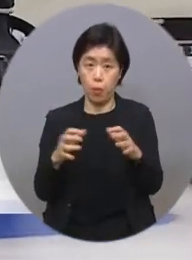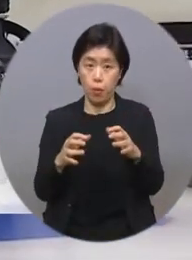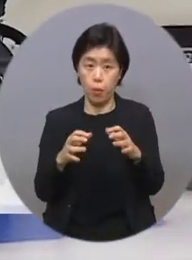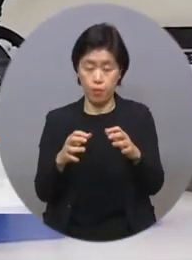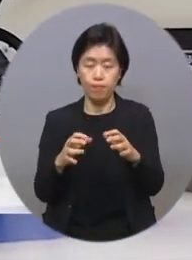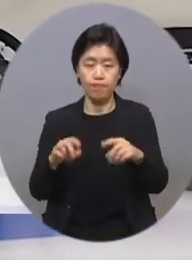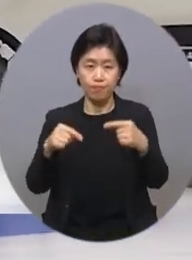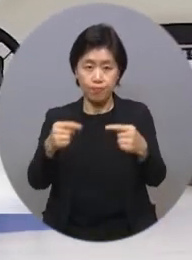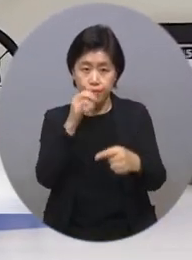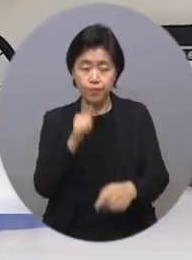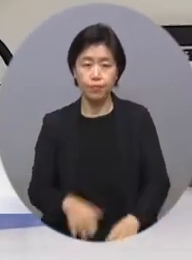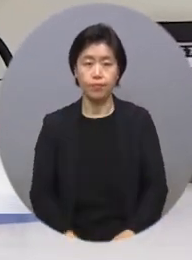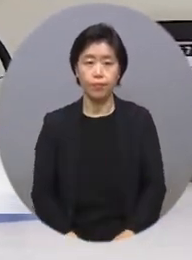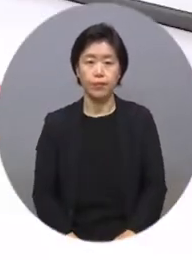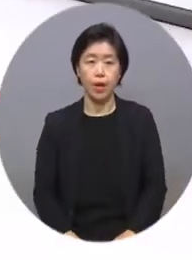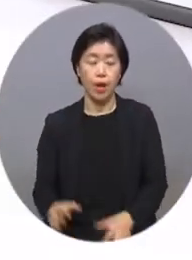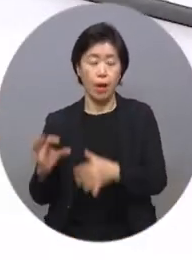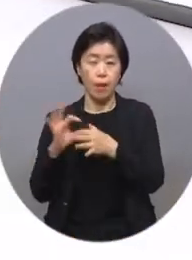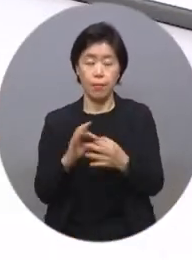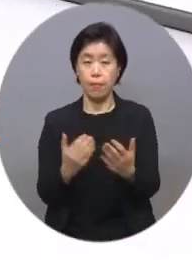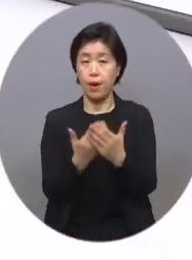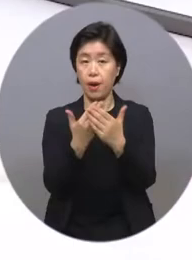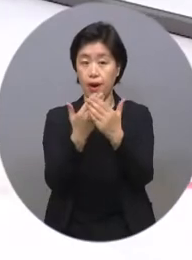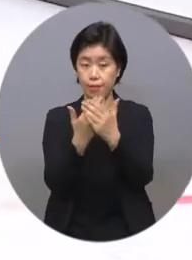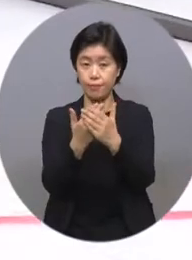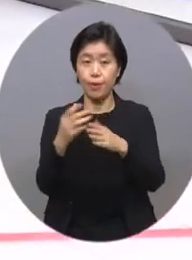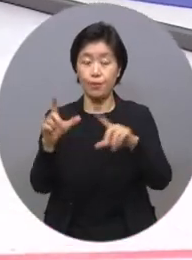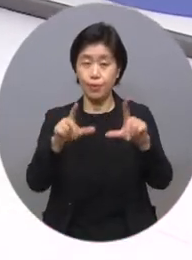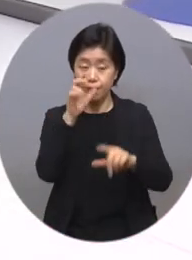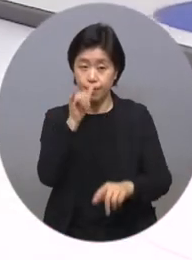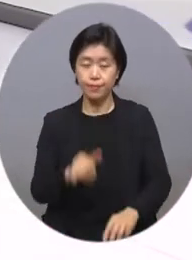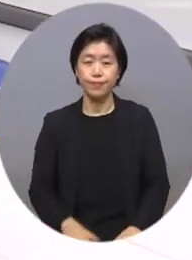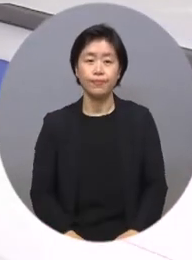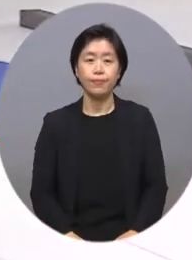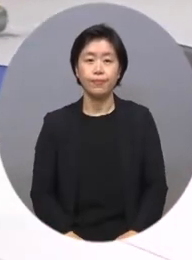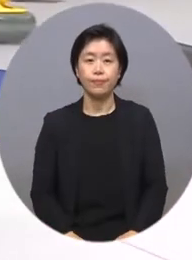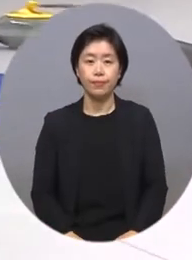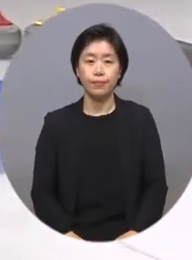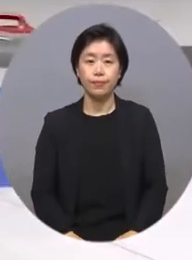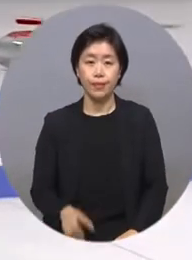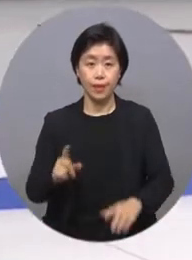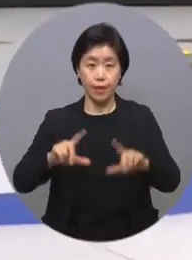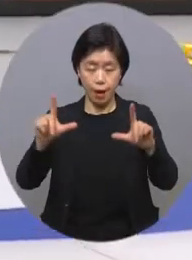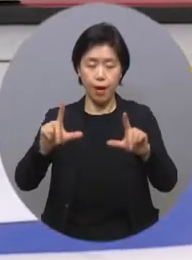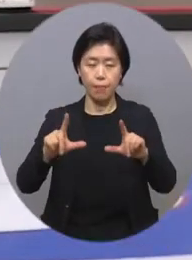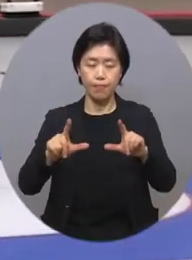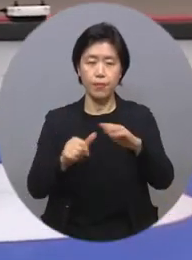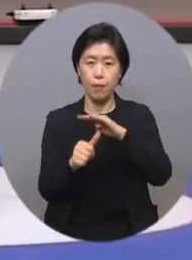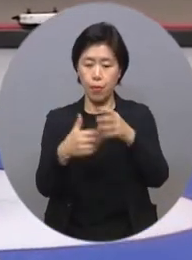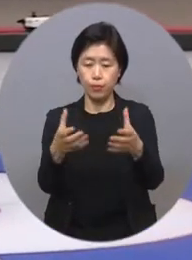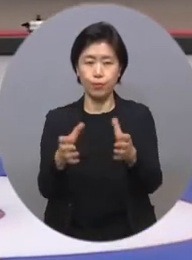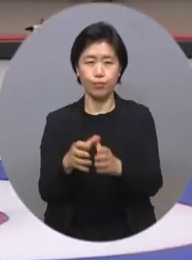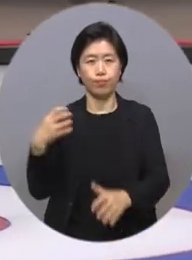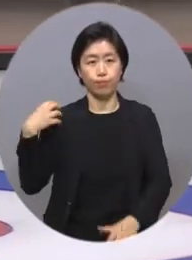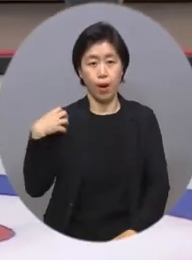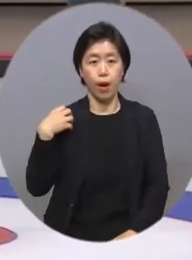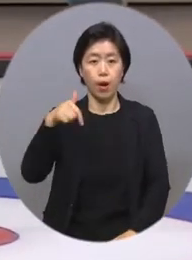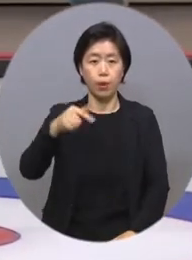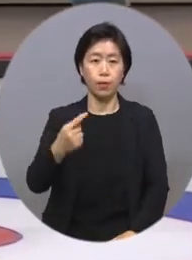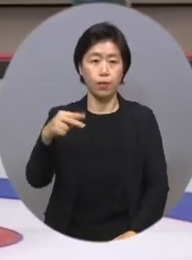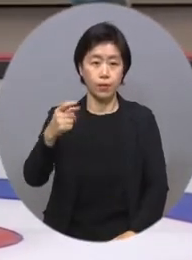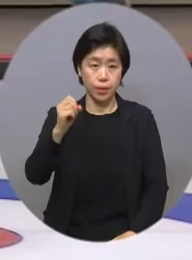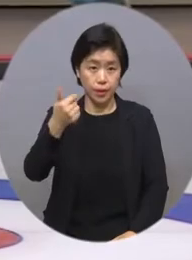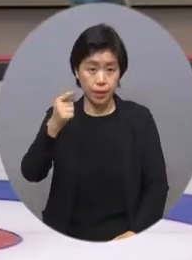뚫으며 계속해서 발전된 기량을 선보이고 있습니다. 이날 주장을 맡은 스킵 고승남 선수는